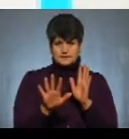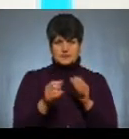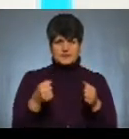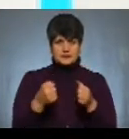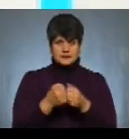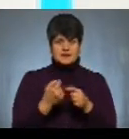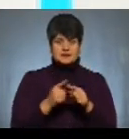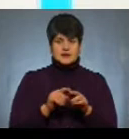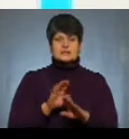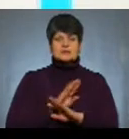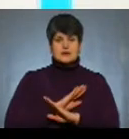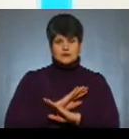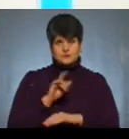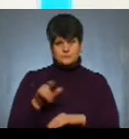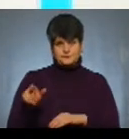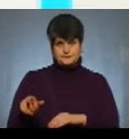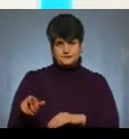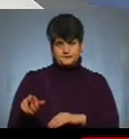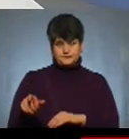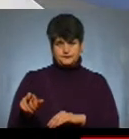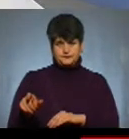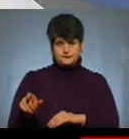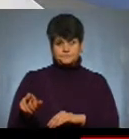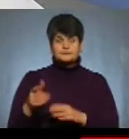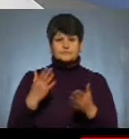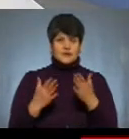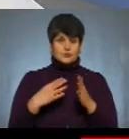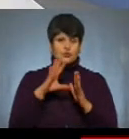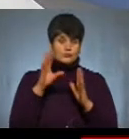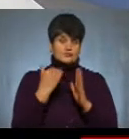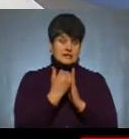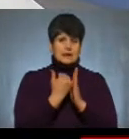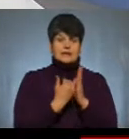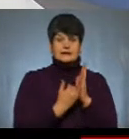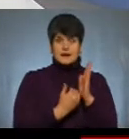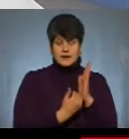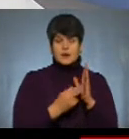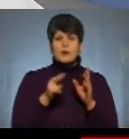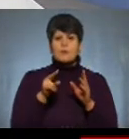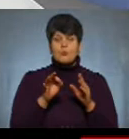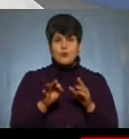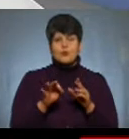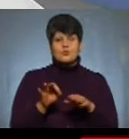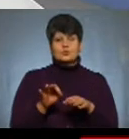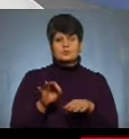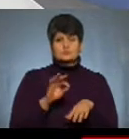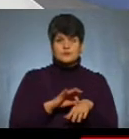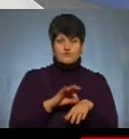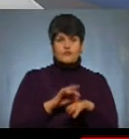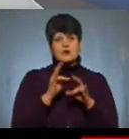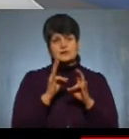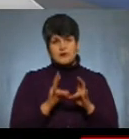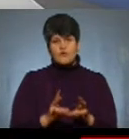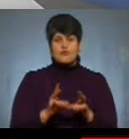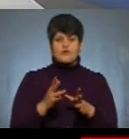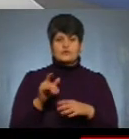85 дорожньо-транспортних пригодах – це загинуто людей. Якщо по всіх критеріях і по потерпілих, і